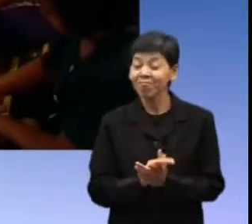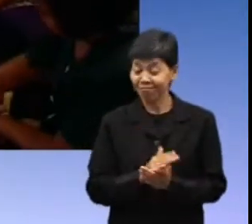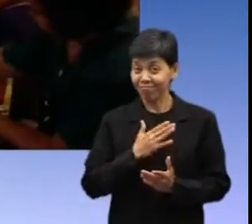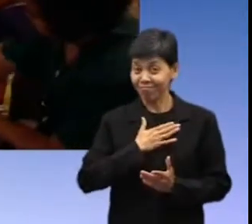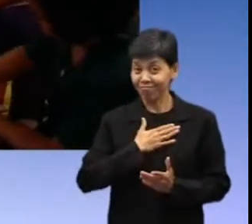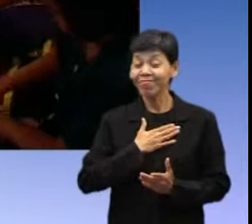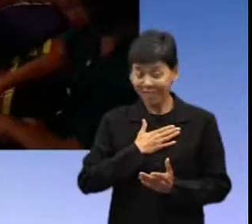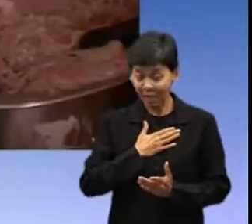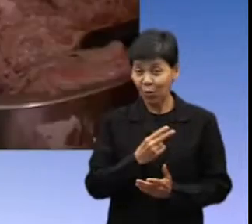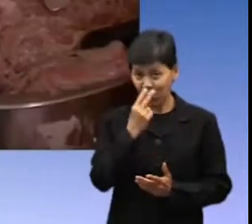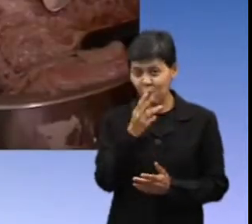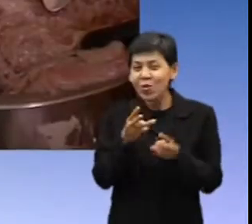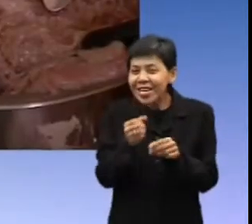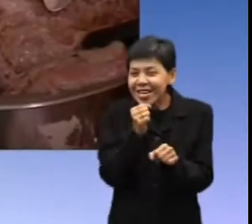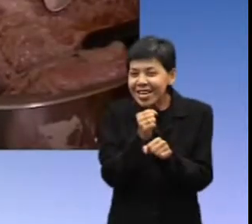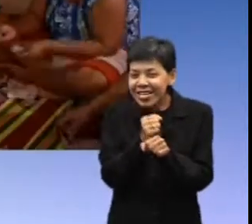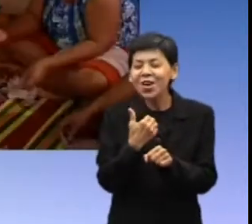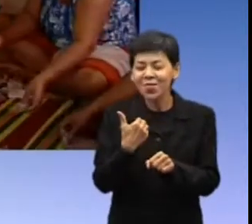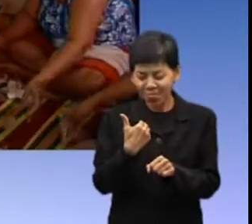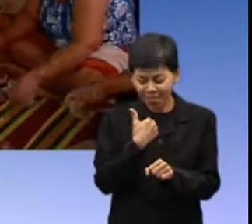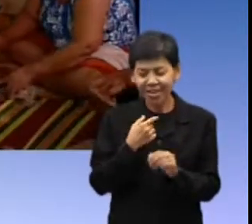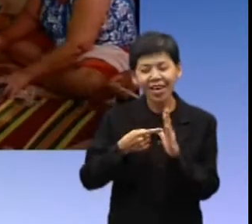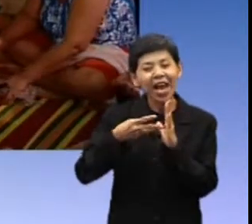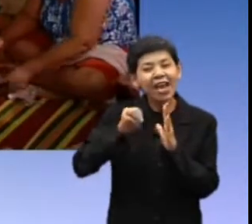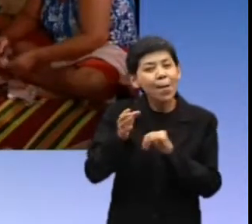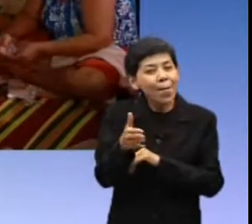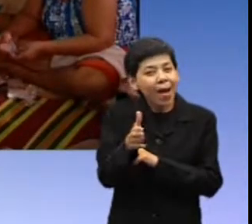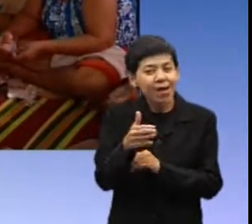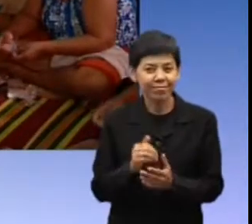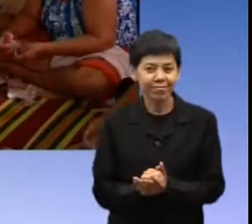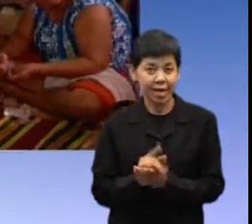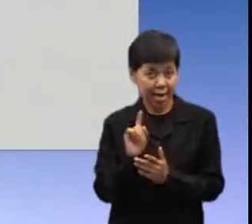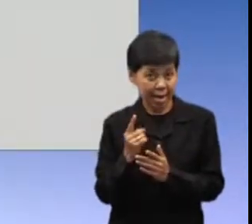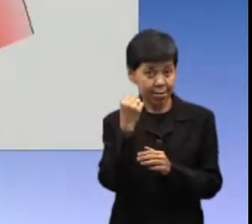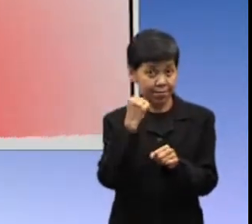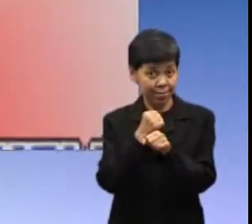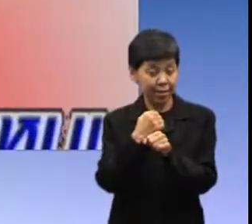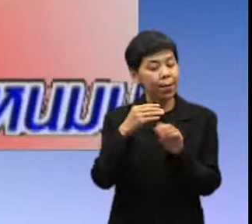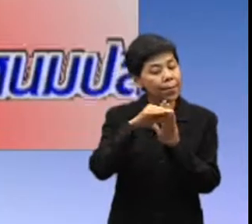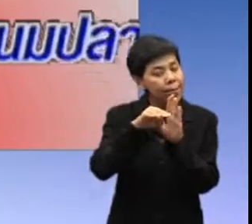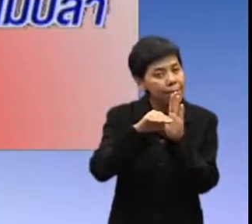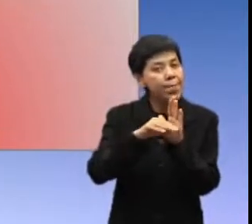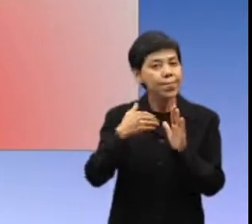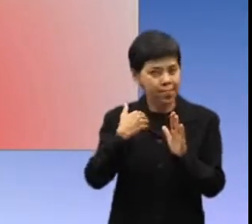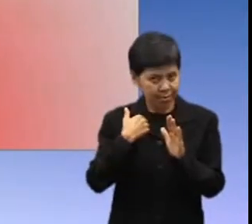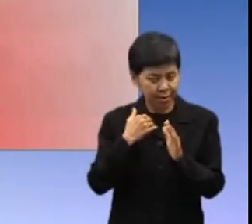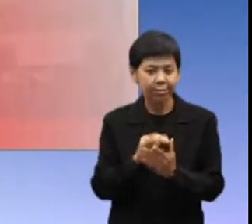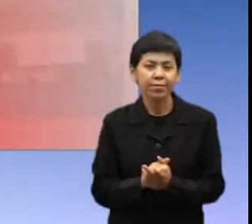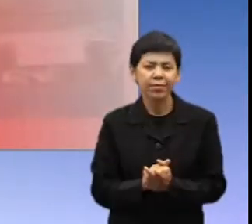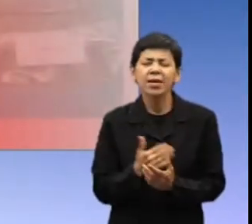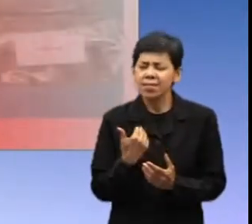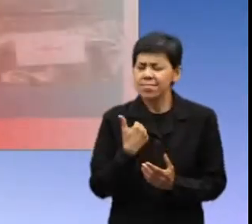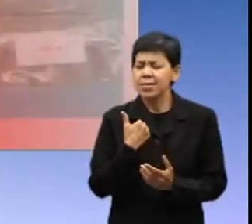ว่านี้ผมว่าเรามาดูกรรมวิธีการทำแหนมปลากันก่อนนะครับเริ่มต้นที่ส่วนผสมของแหนมปลากันก่